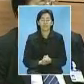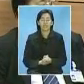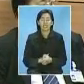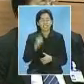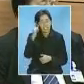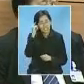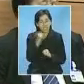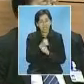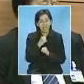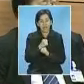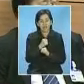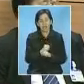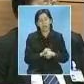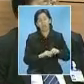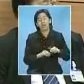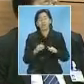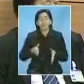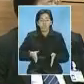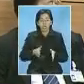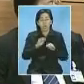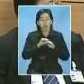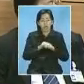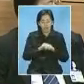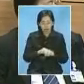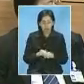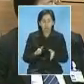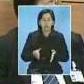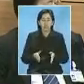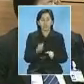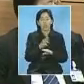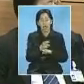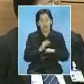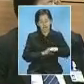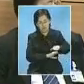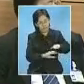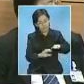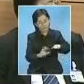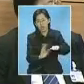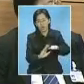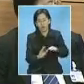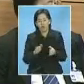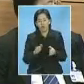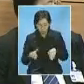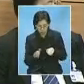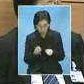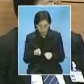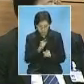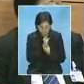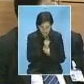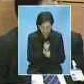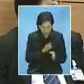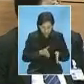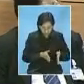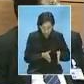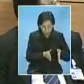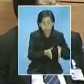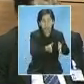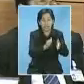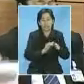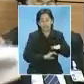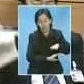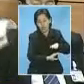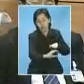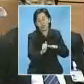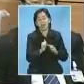สร้างใต้ถนนลาดพร้าวถนนรามแหงนี่ไม่ต้องเพราะอาศัยเขตคลองเป็นตัวกำหนดนะครับผมจึงขออนุญาตนะครับ